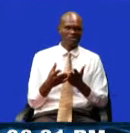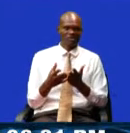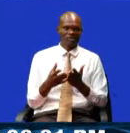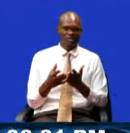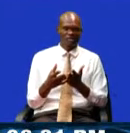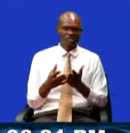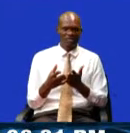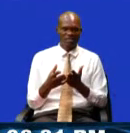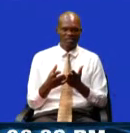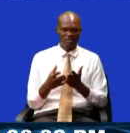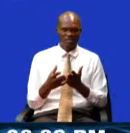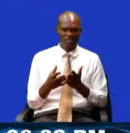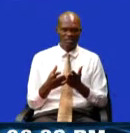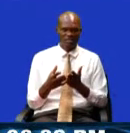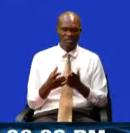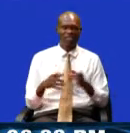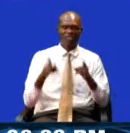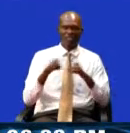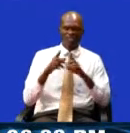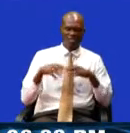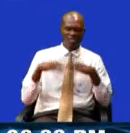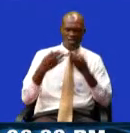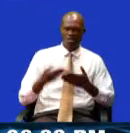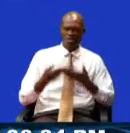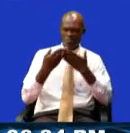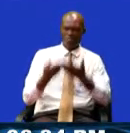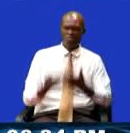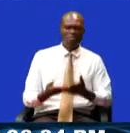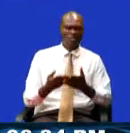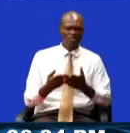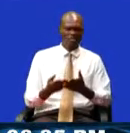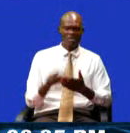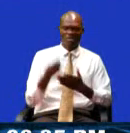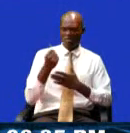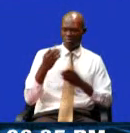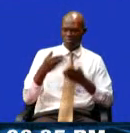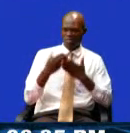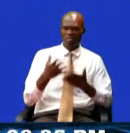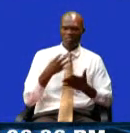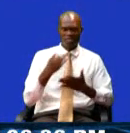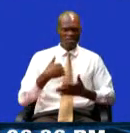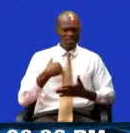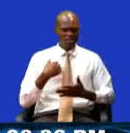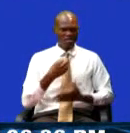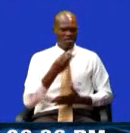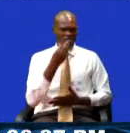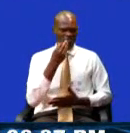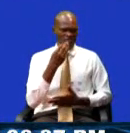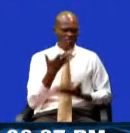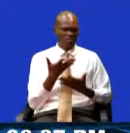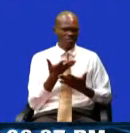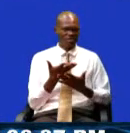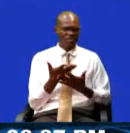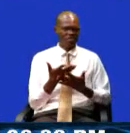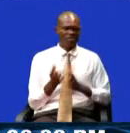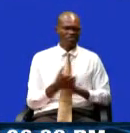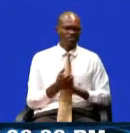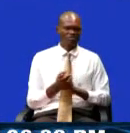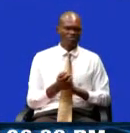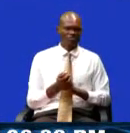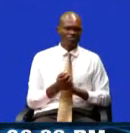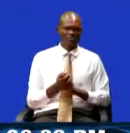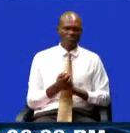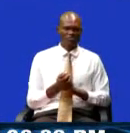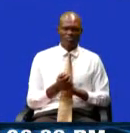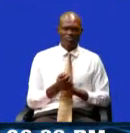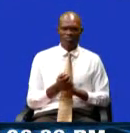Risk mo aluo kaka jogwo emono kodwani chien. Ogendini moko ocha ya risk. Gika